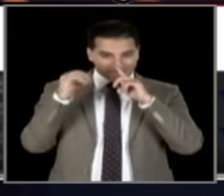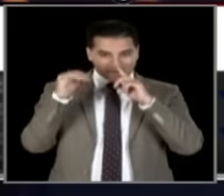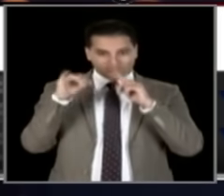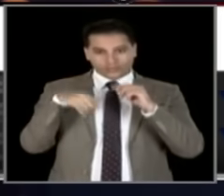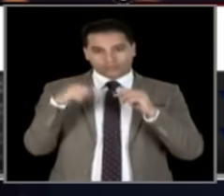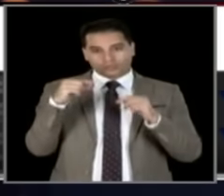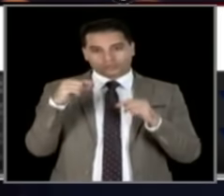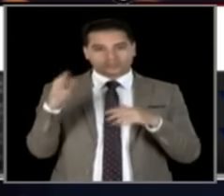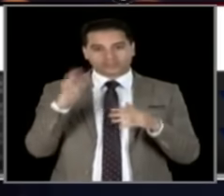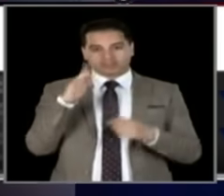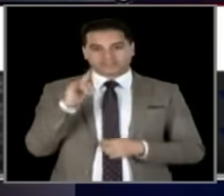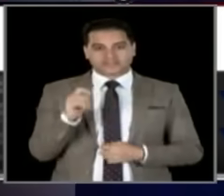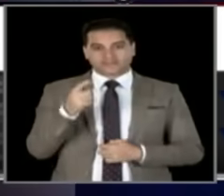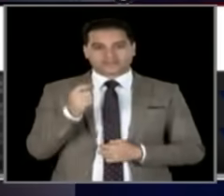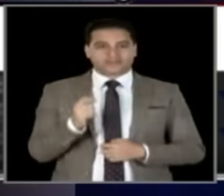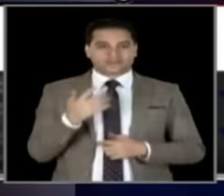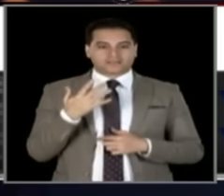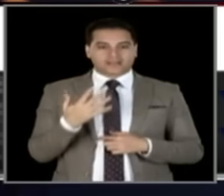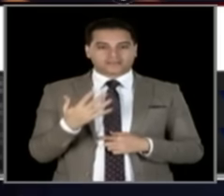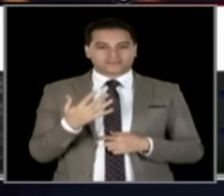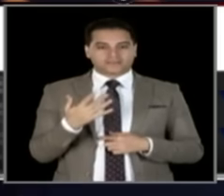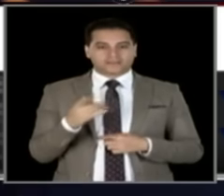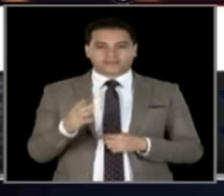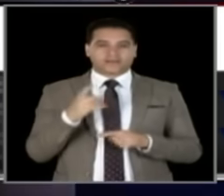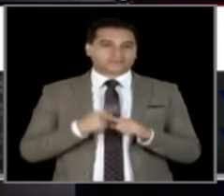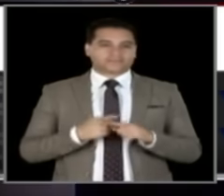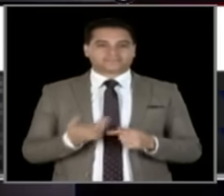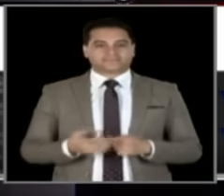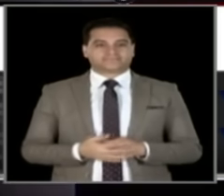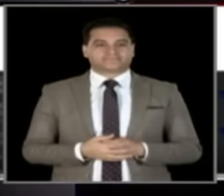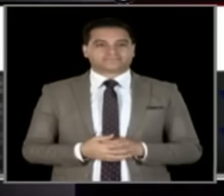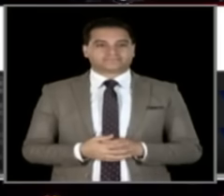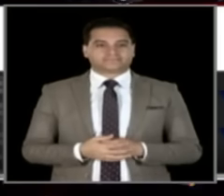شريف ناقص خمس نقط او زاد 10 نقط. اجابه خاطئه.